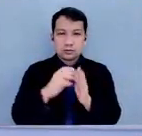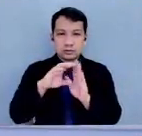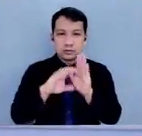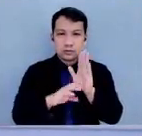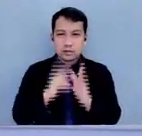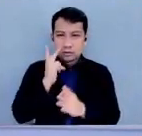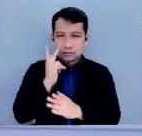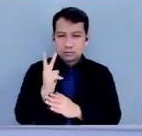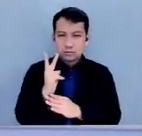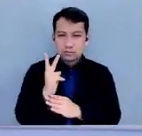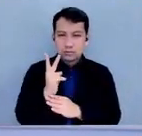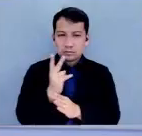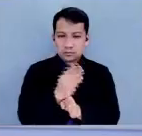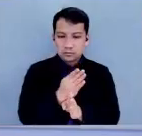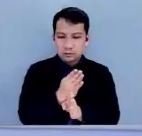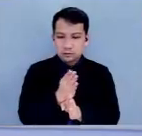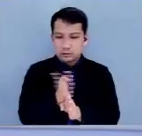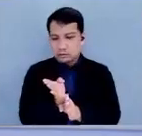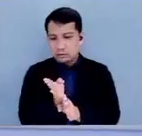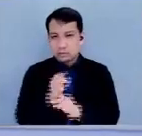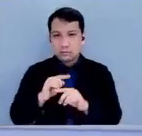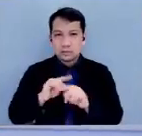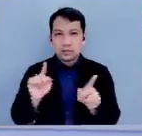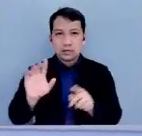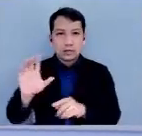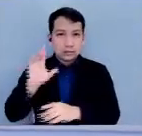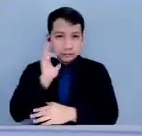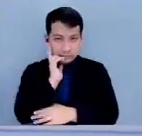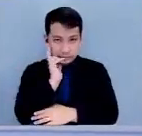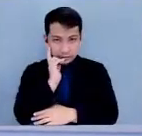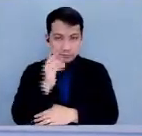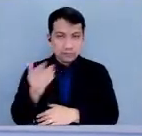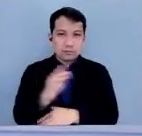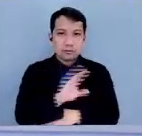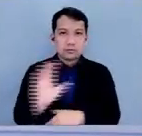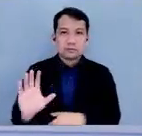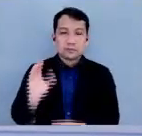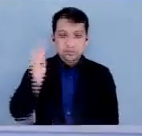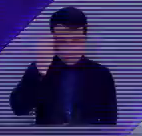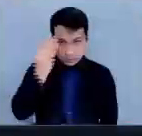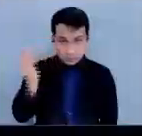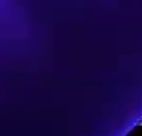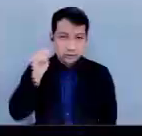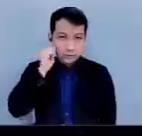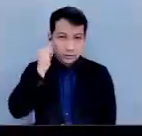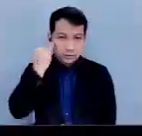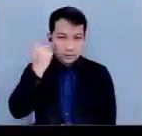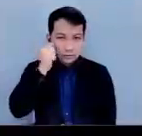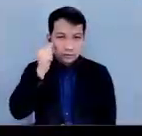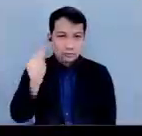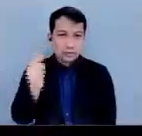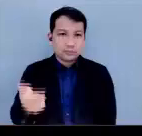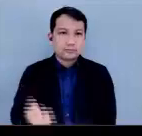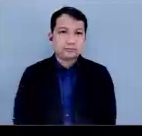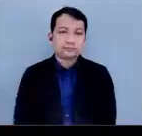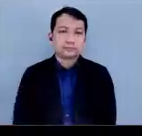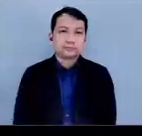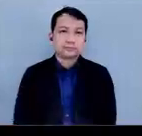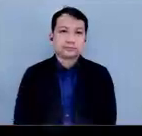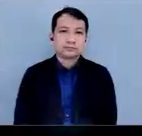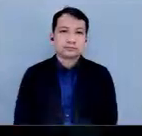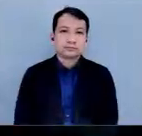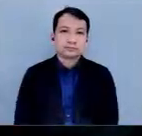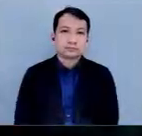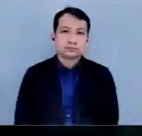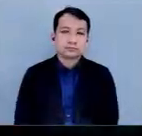kapansin-pansing tila nagbago ang tono ng dating Pangulo. Nasa frontline ng balita ngayon si John Aroa. Ang palabang